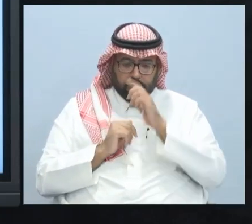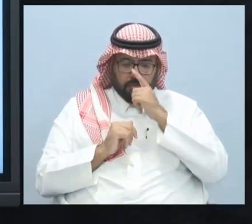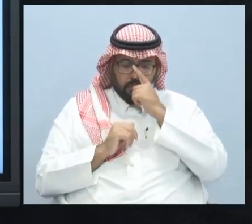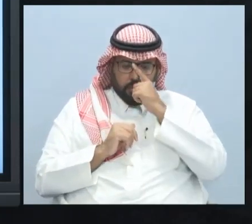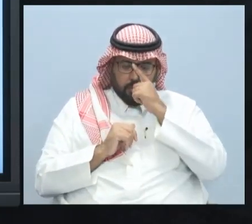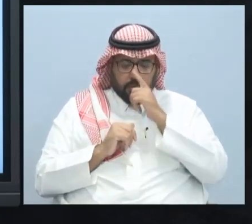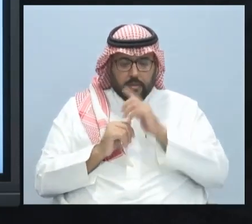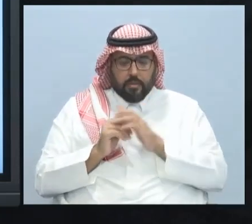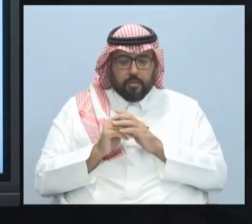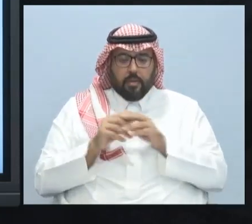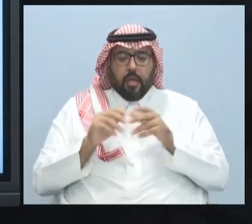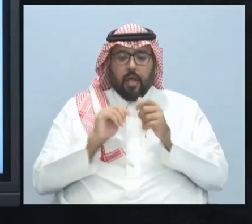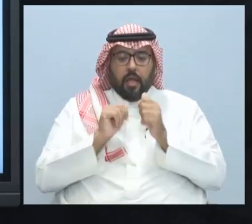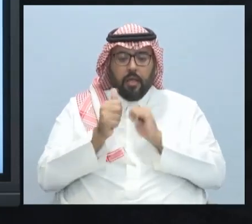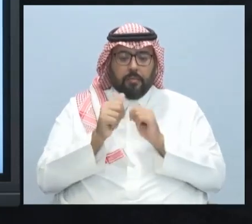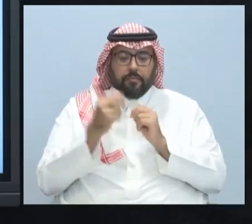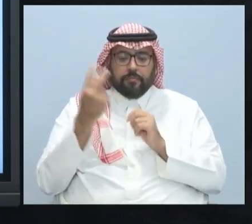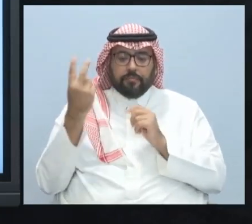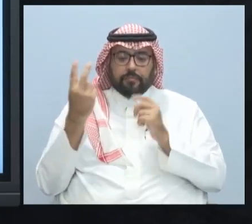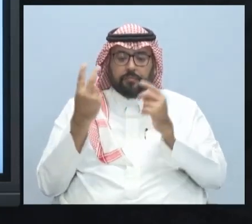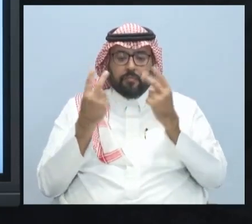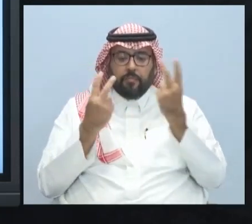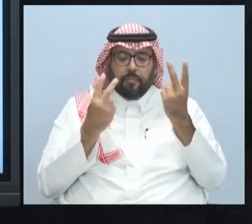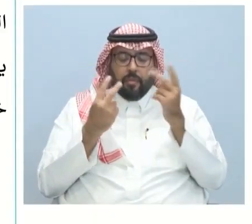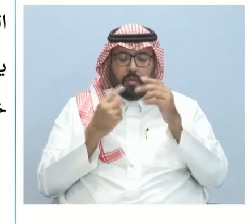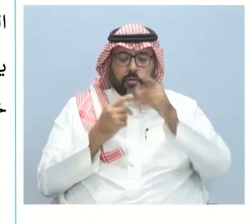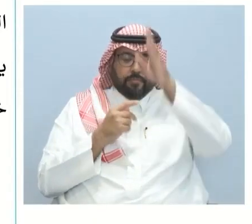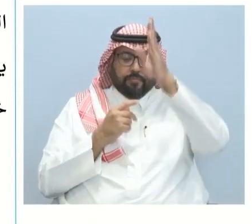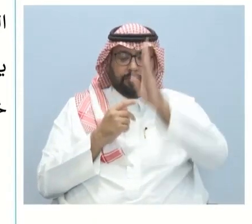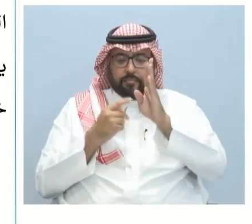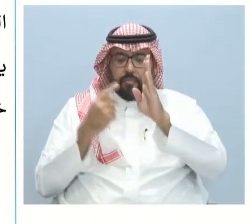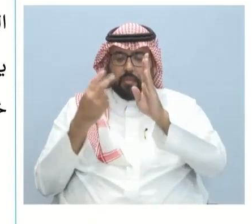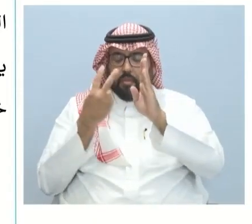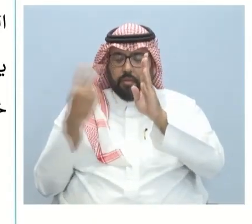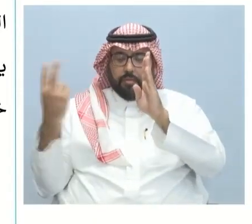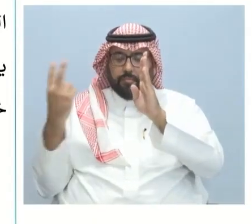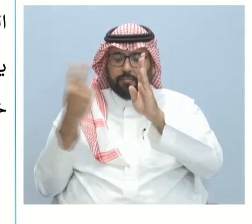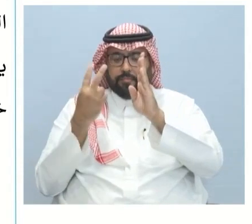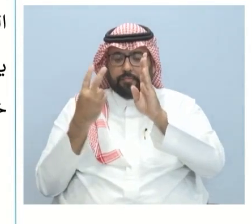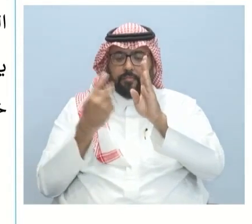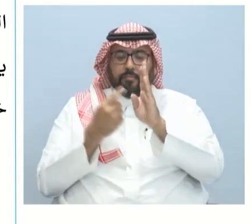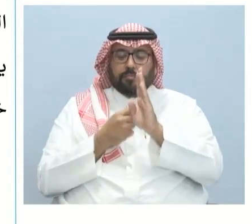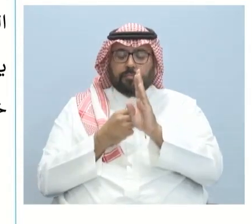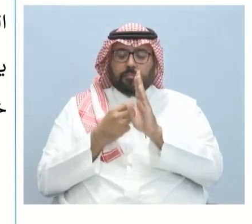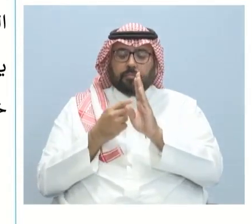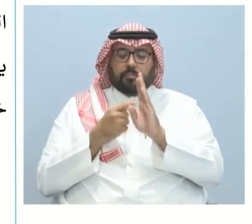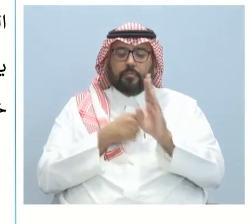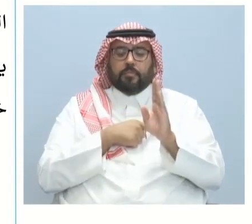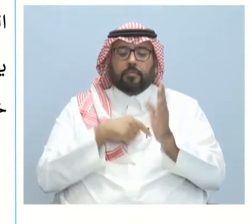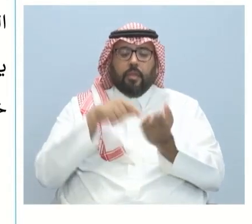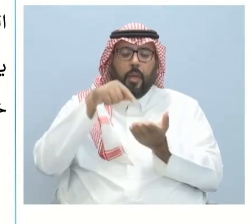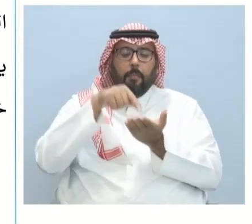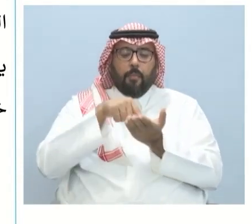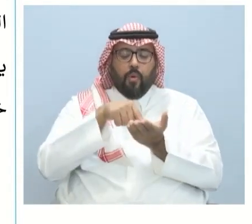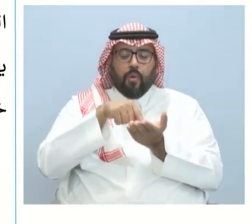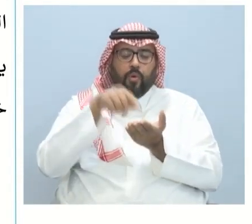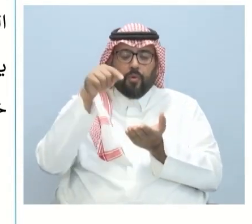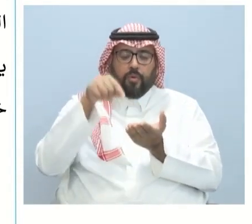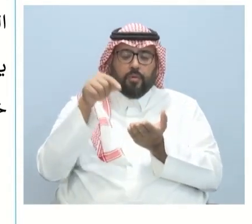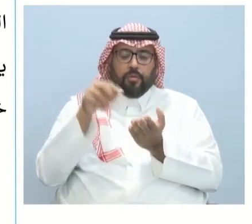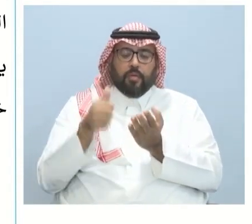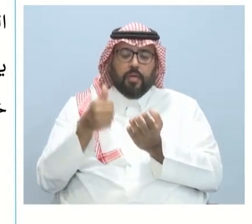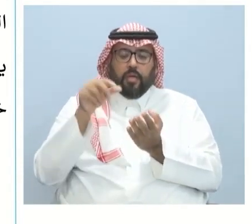اكس يطلق على هاتين القيمتين لنقاط اكس وواي اسم احداثيات النقطه